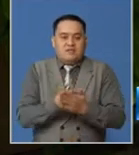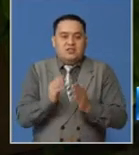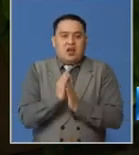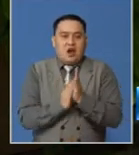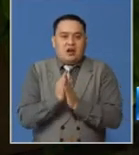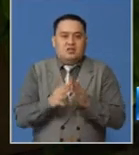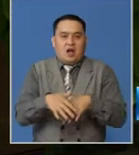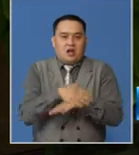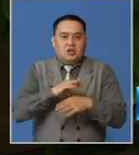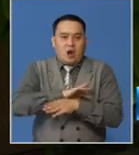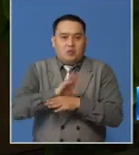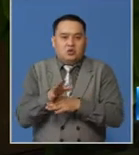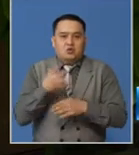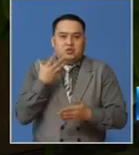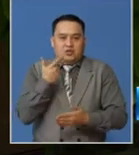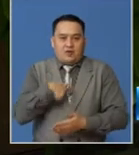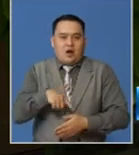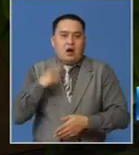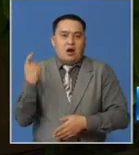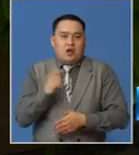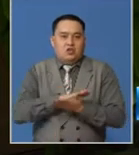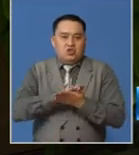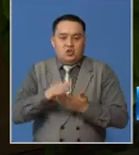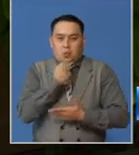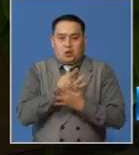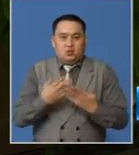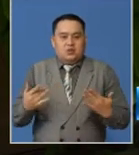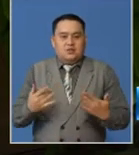и население будет обеспечено своей экологически